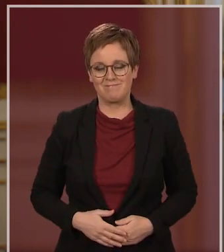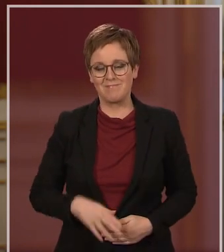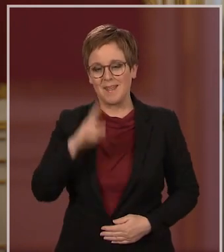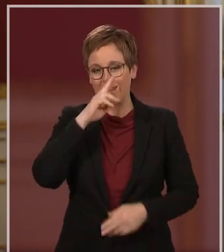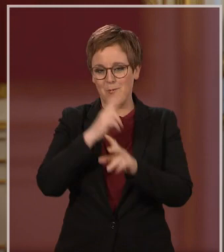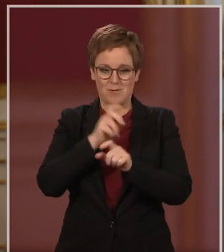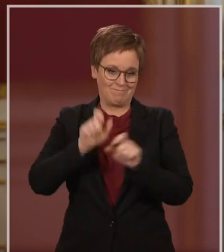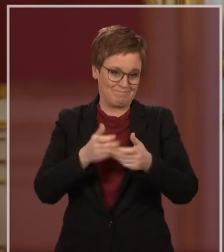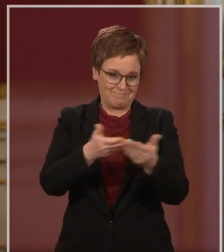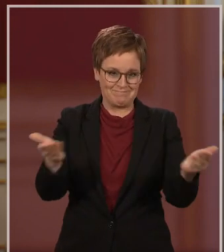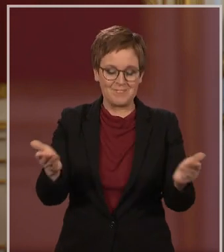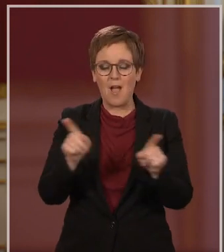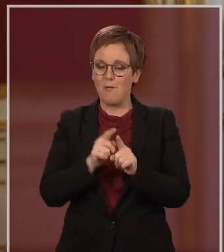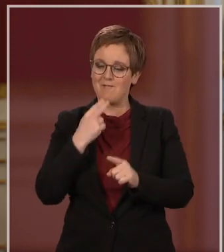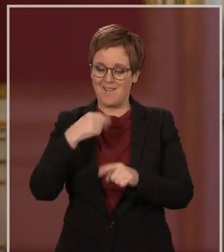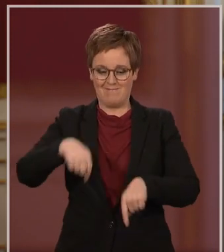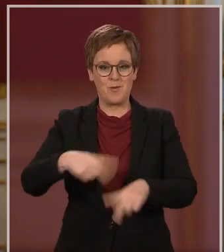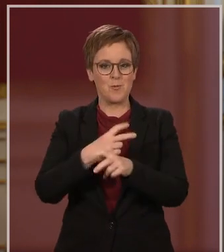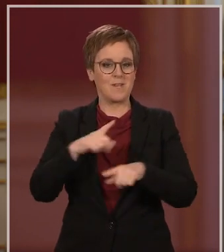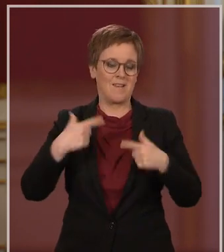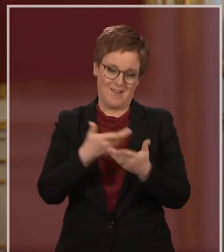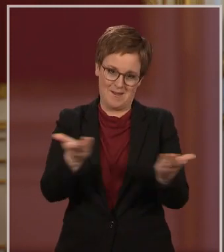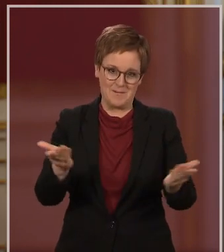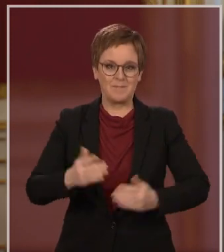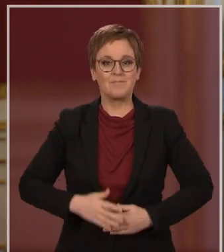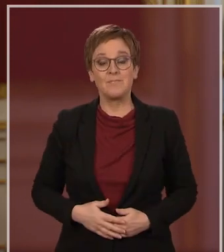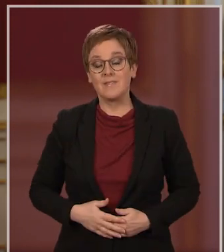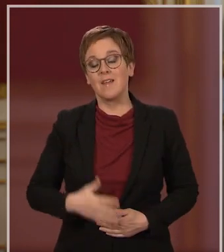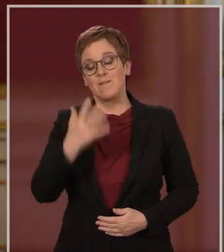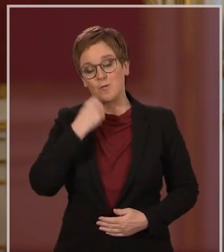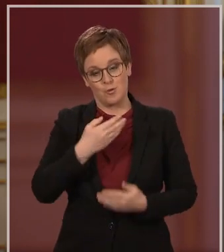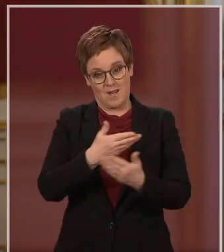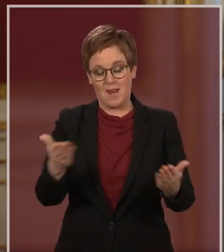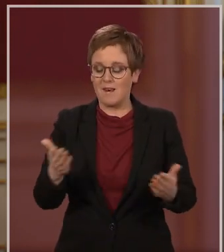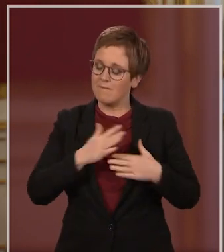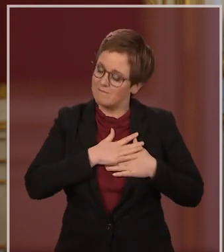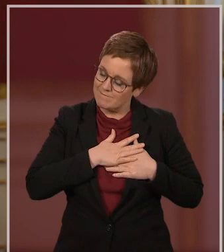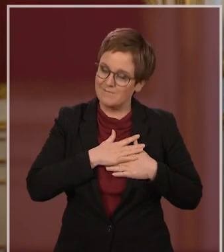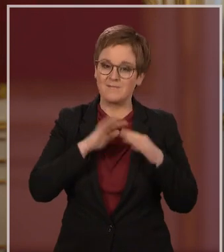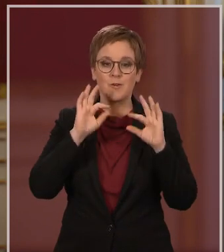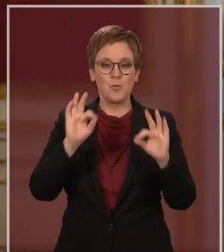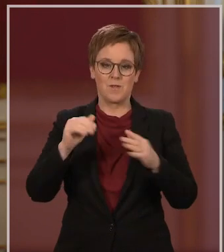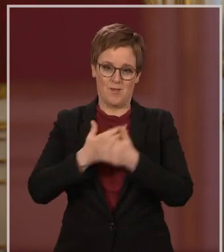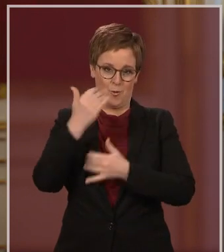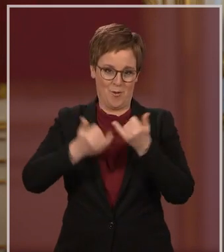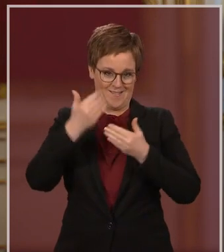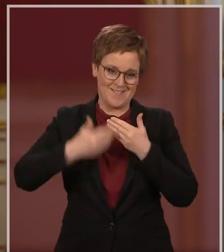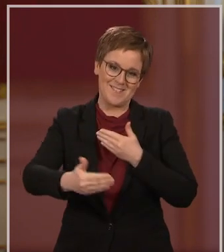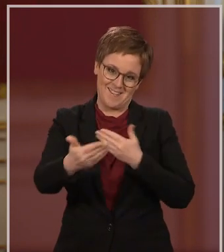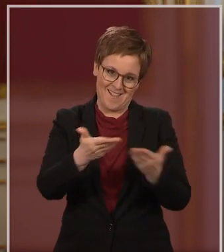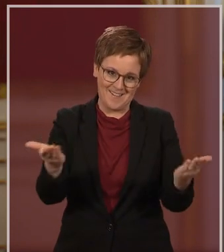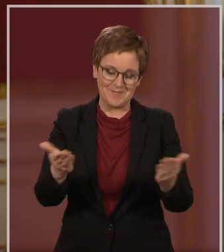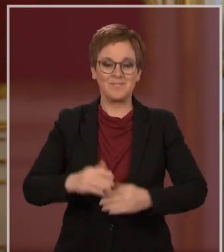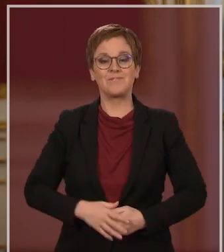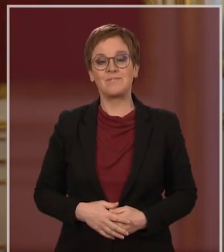Liebe Österreicherinnen und Österreicher und alle, die in Österreich leben, ich wünsche Ihnen von ganzem Herzen ein gutes neues